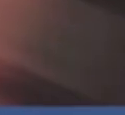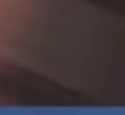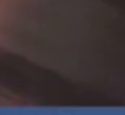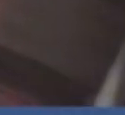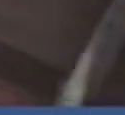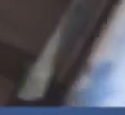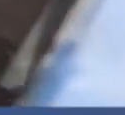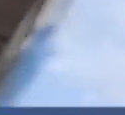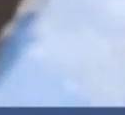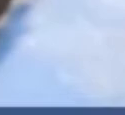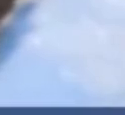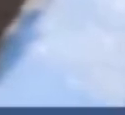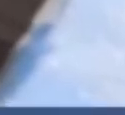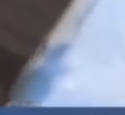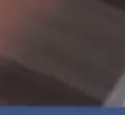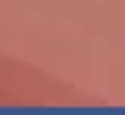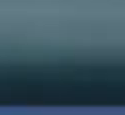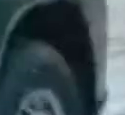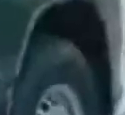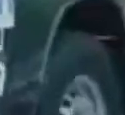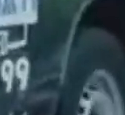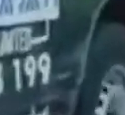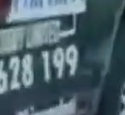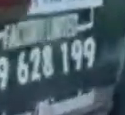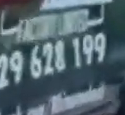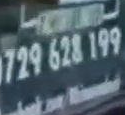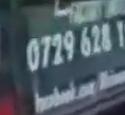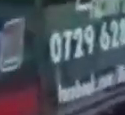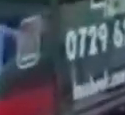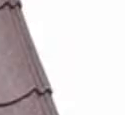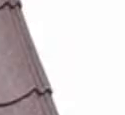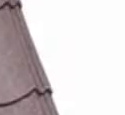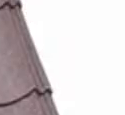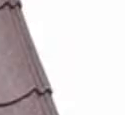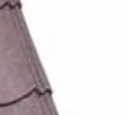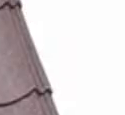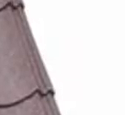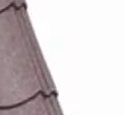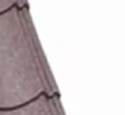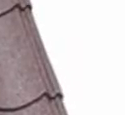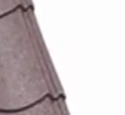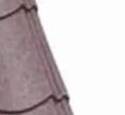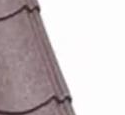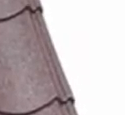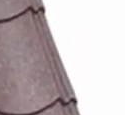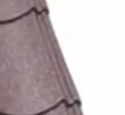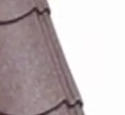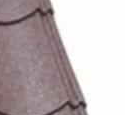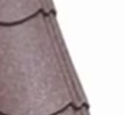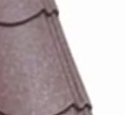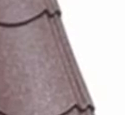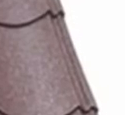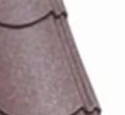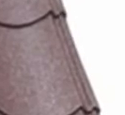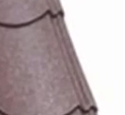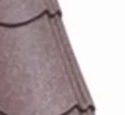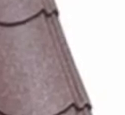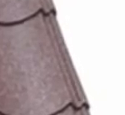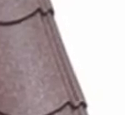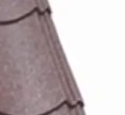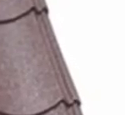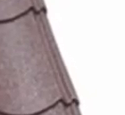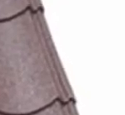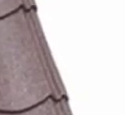tani ya udho kumiyutu waku wangu cha yulu takuwe kithi ndoto kufikisa mabati ya kwa mituki musiku waku vateku wivakindo tuina medhemba kipatho kanyo ya